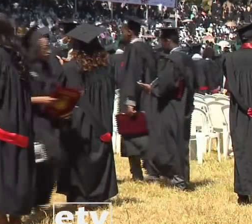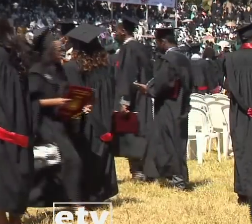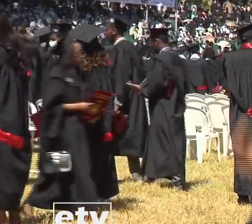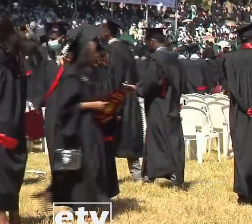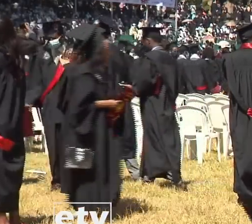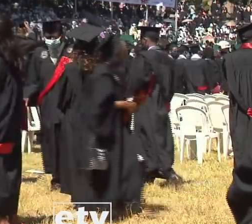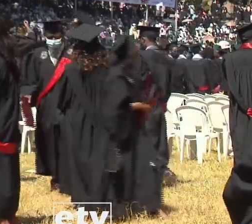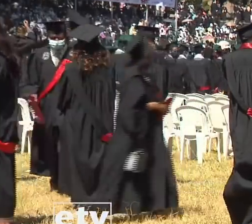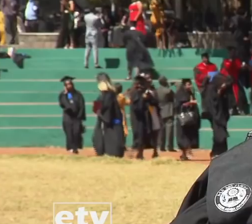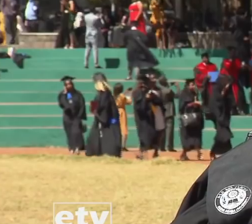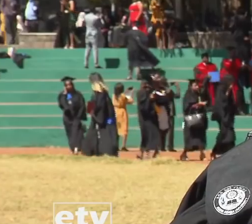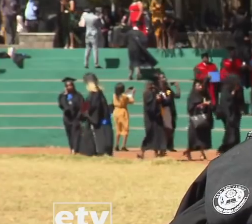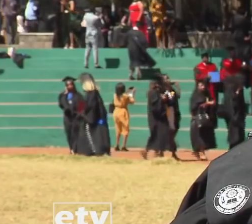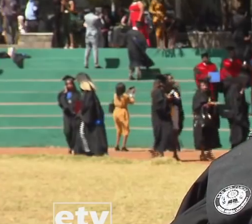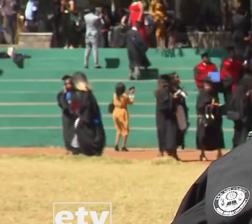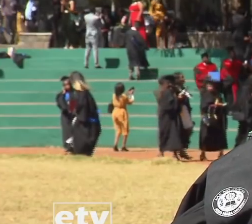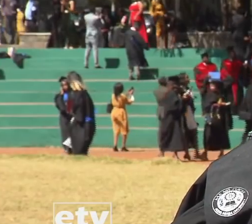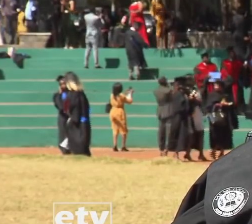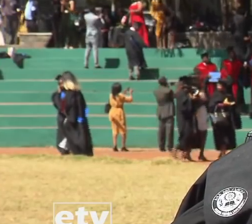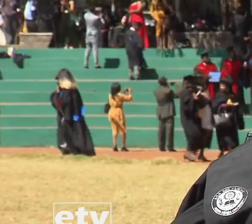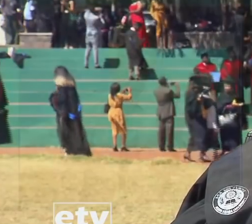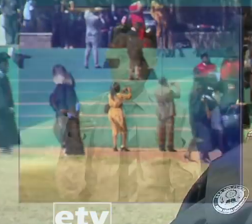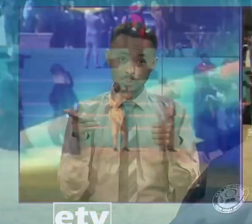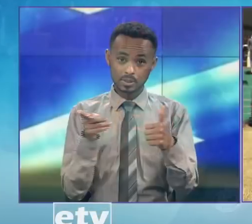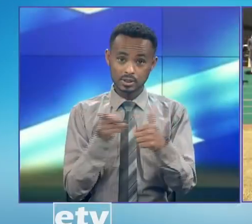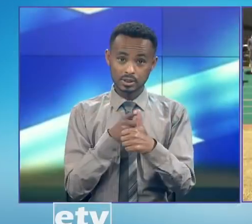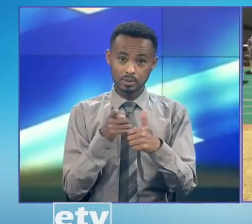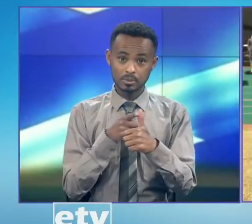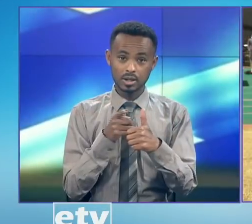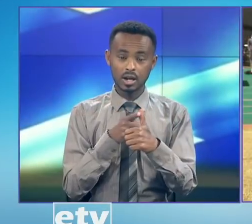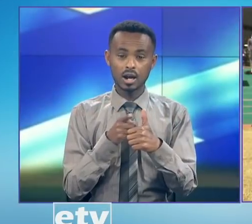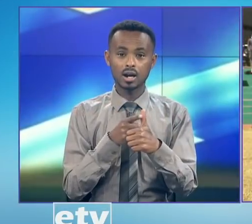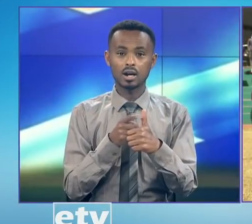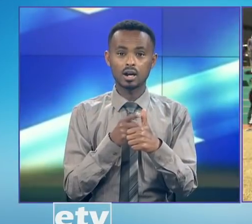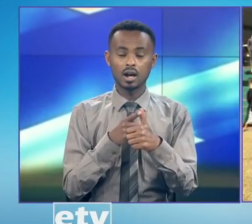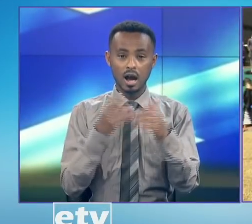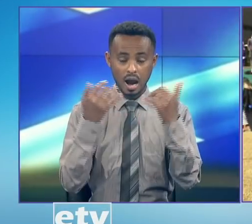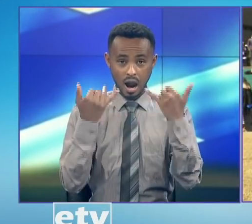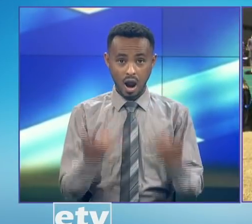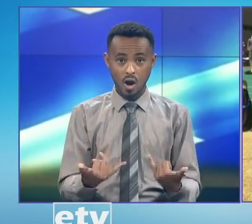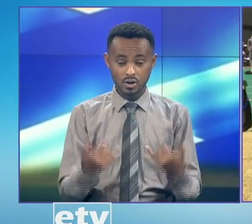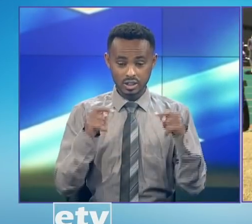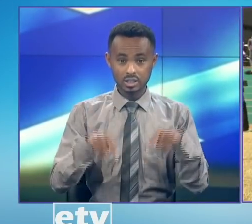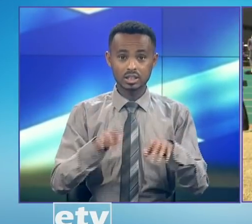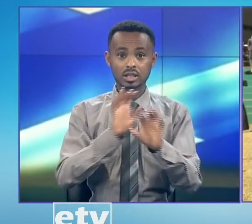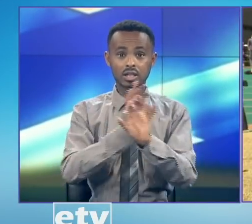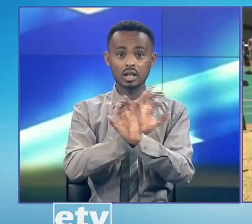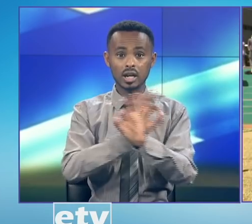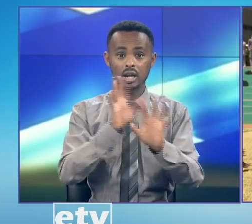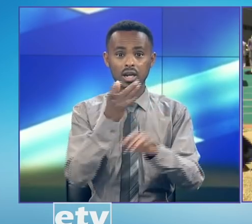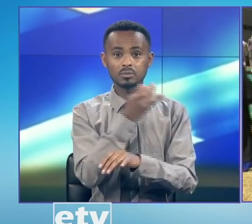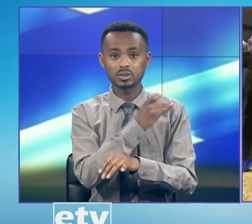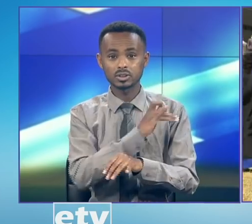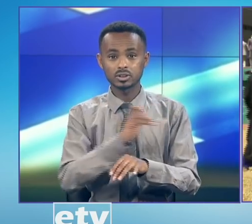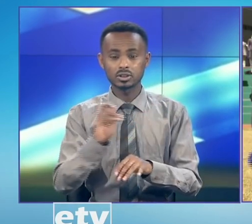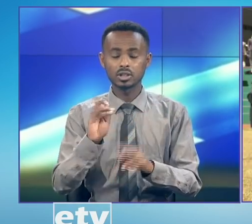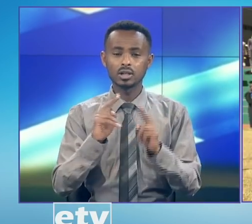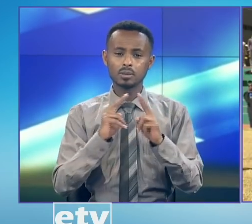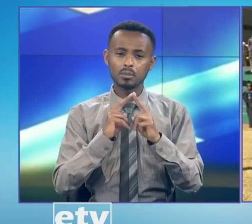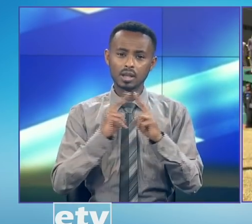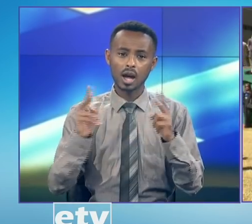አመሰግናለሁ እግዚአብሔር ይስጥልኝ መጀመሪያ ያው አሁን እዚህ የለም እንጂ